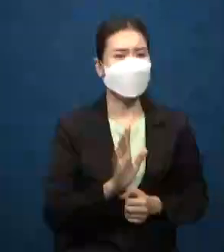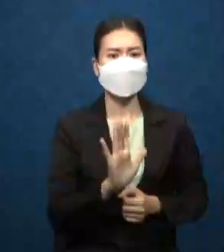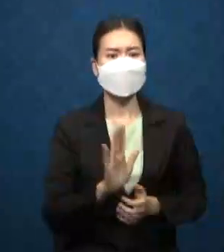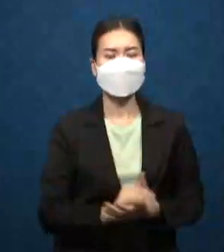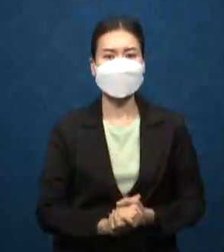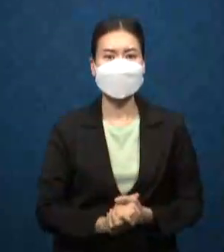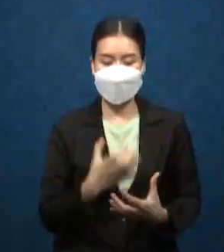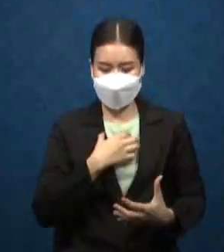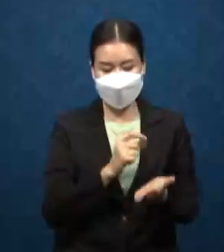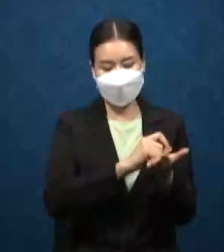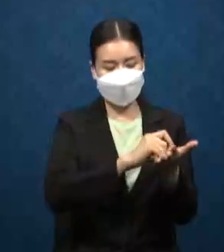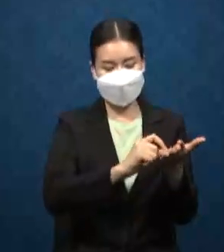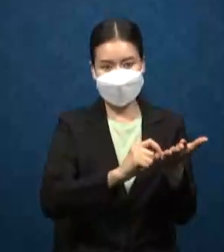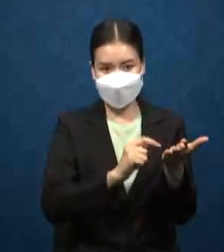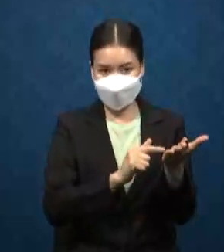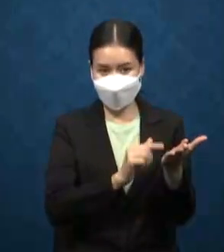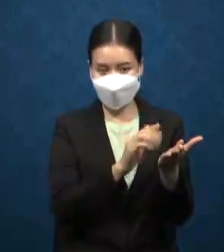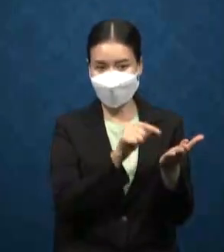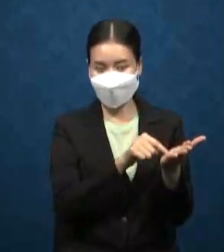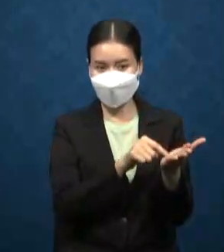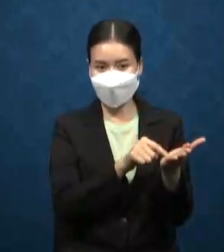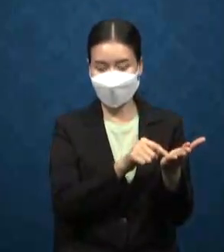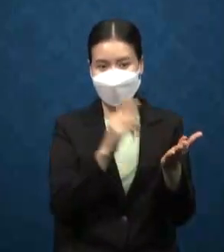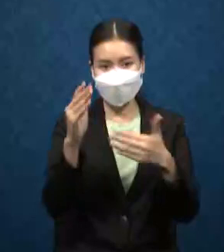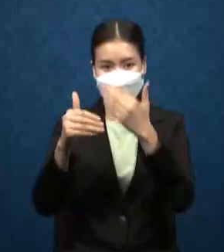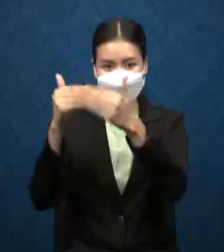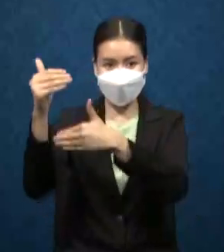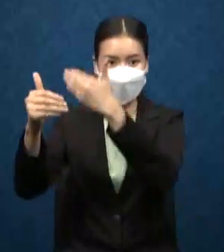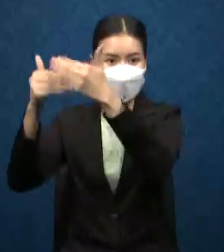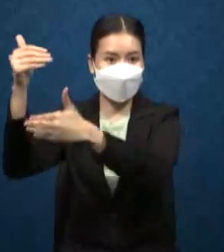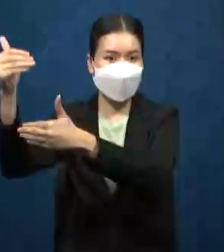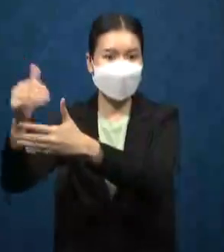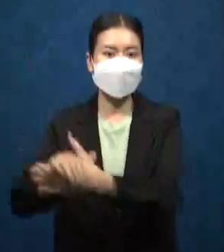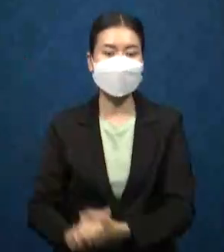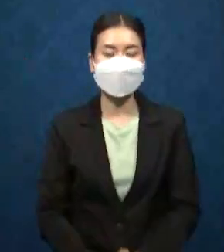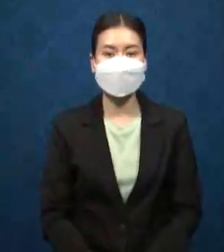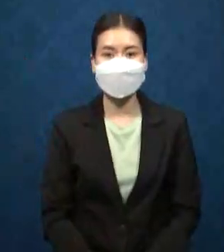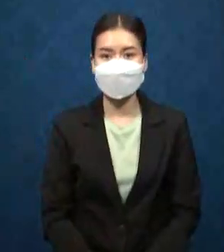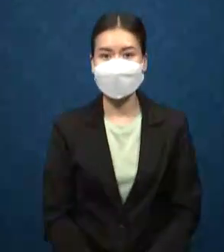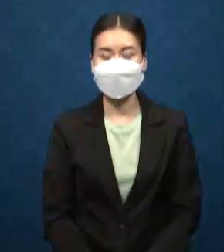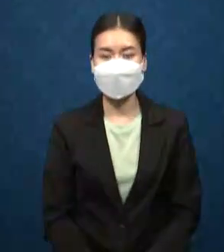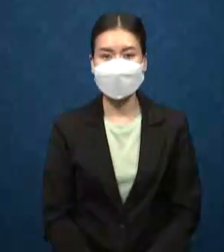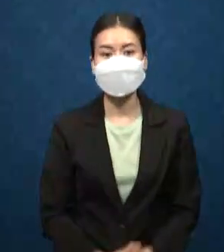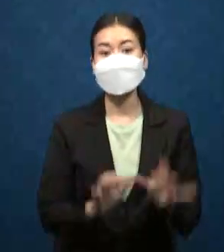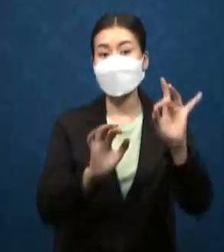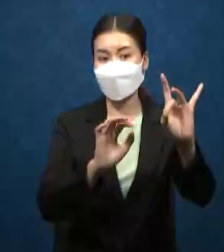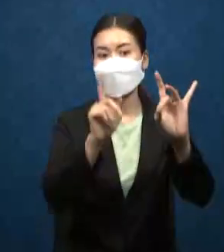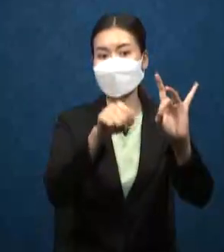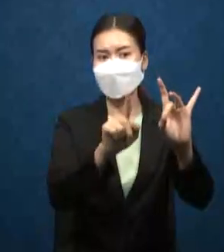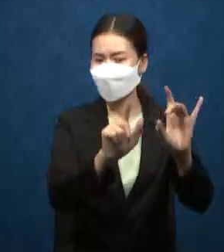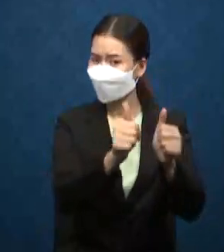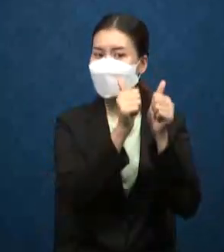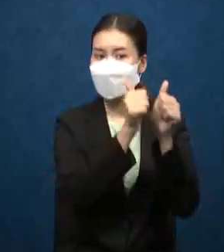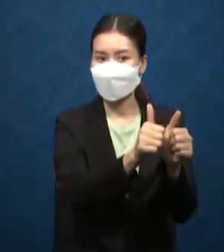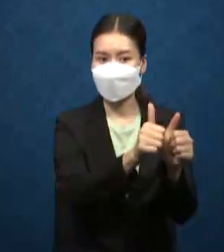ให้มันก้าวหน้ามากกว่าที่เราว่าเขาความจริงเนี่ย8/1ผมว่ามันสุดยอด